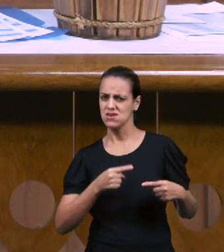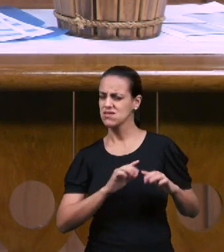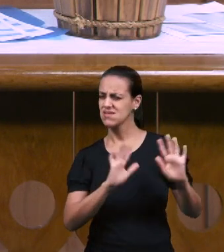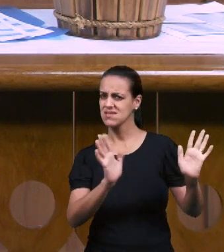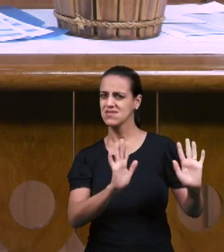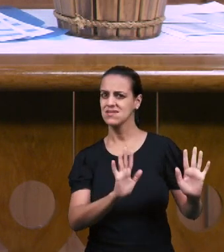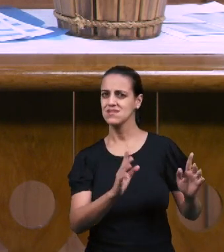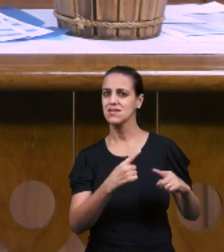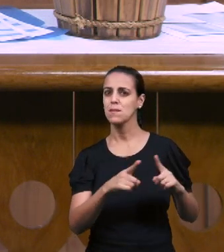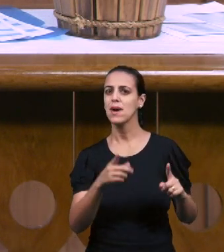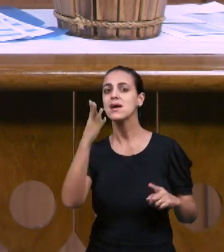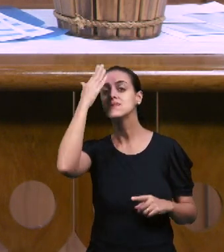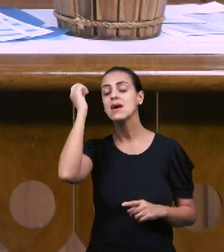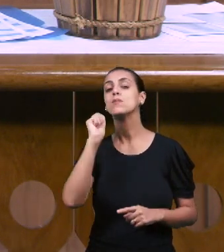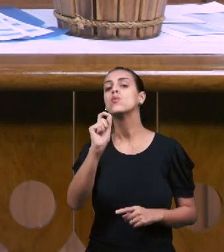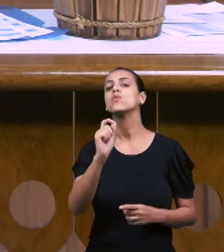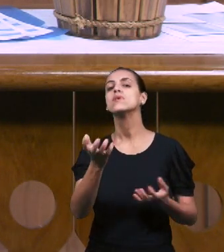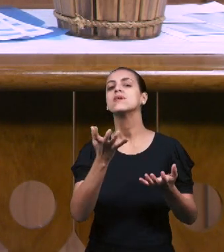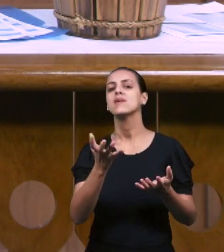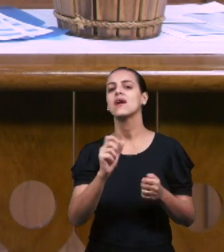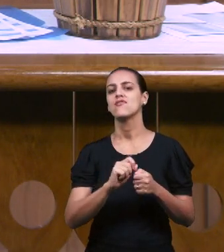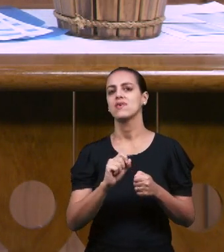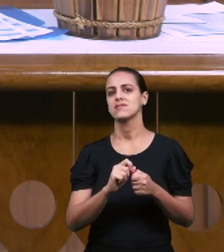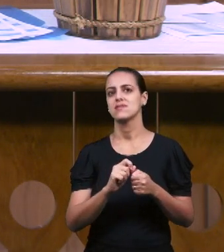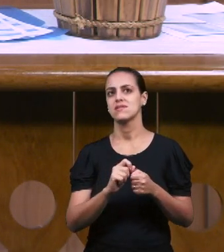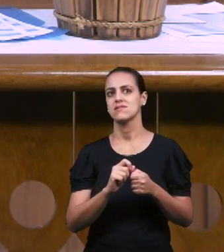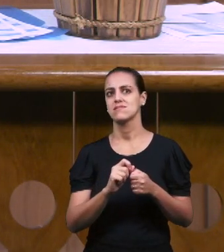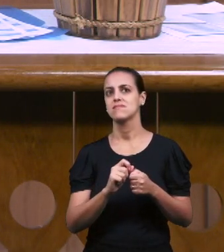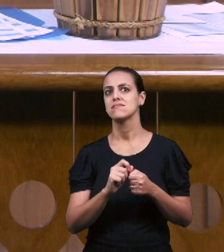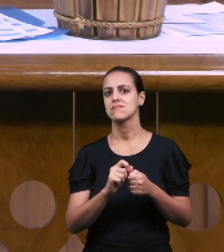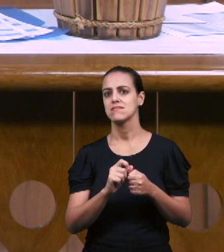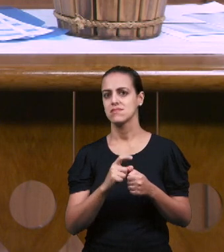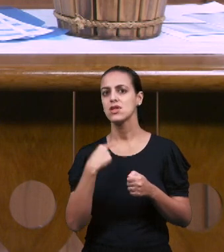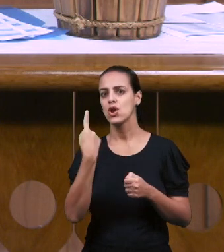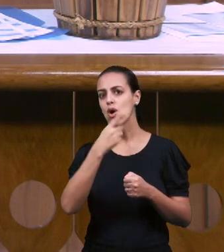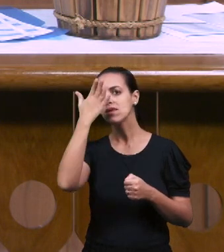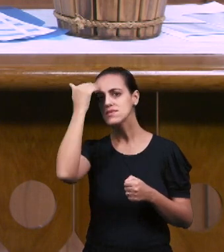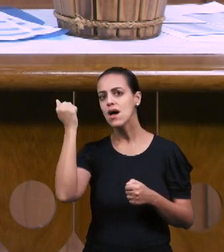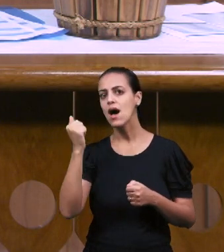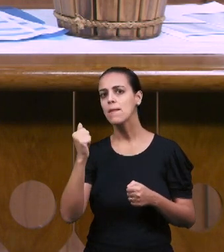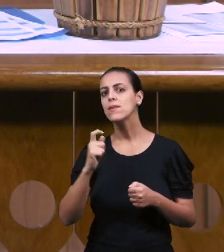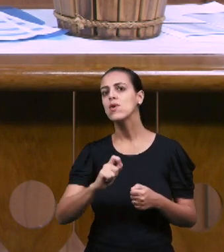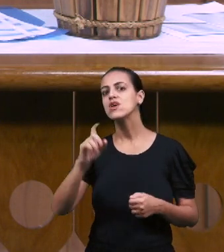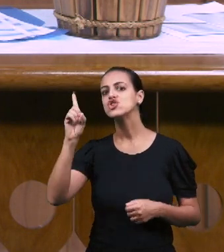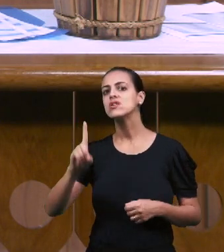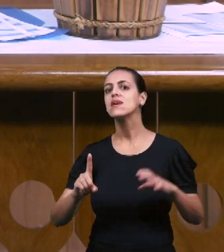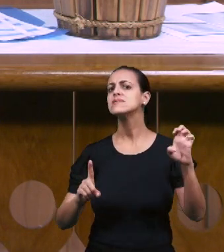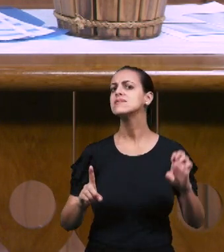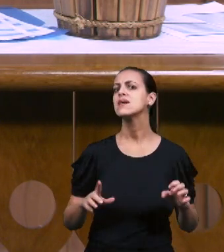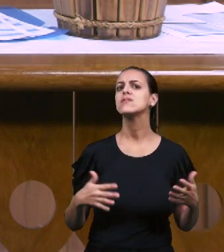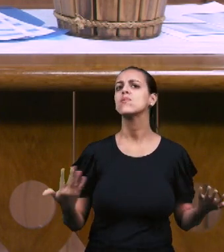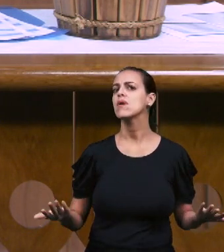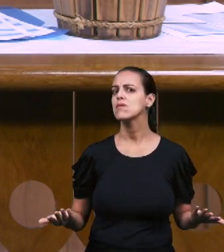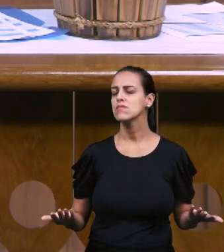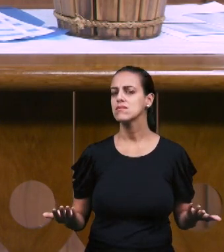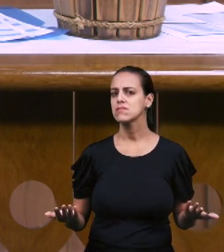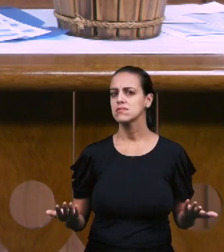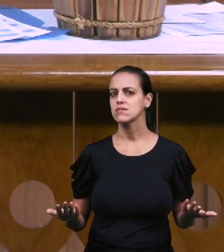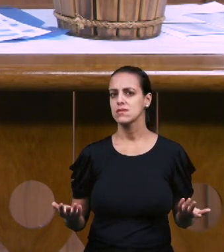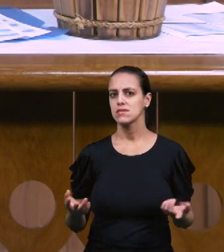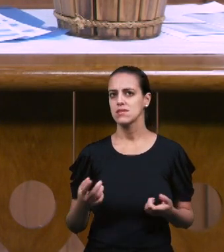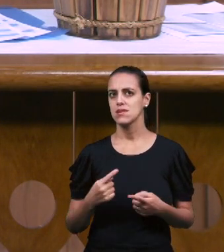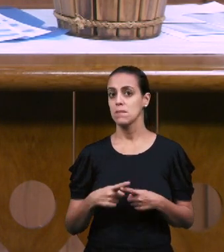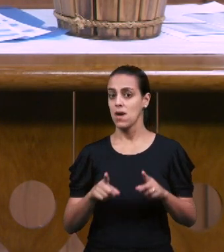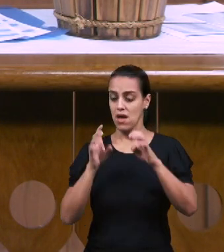train de faire et ce que nous voulons. Il y a un peuple qui ne sait pas où se trouve la main droite et la main gauche, ils ne savent pas. Mais l'évangile, il